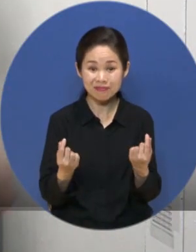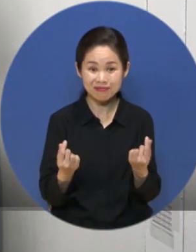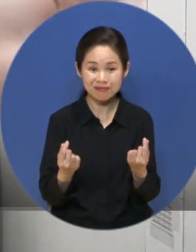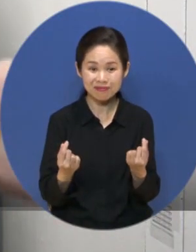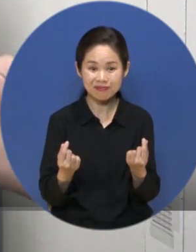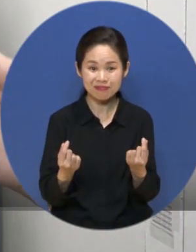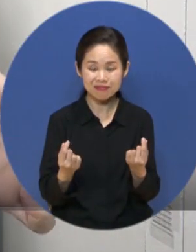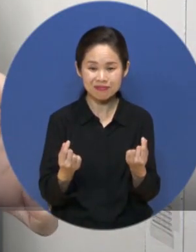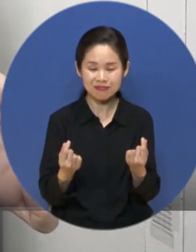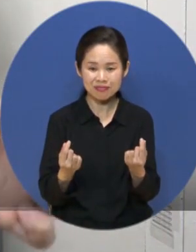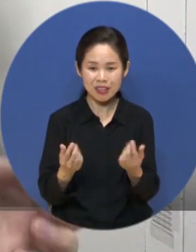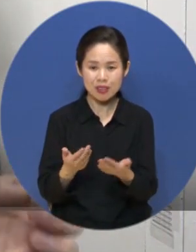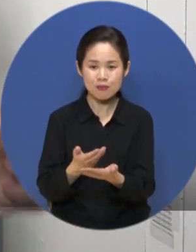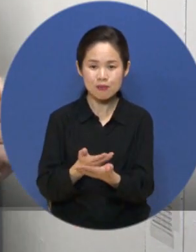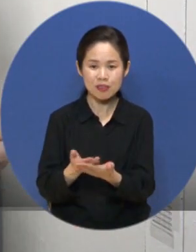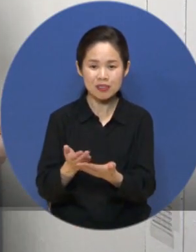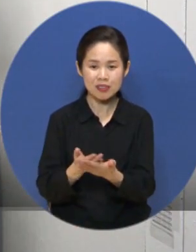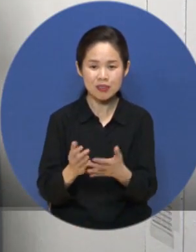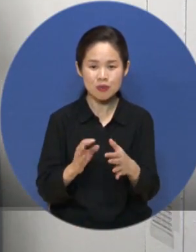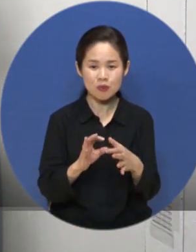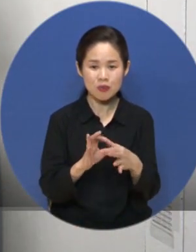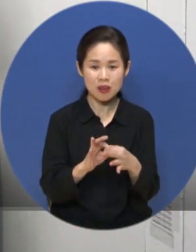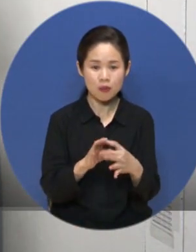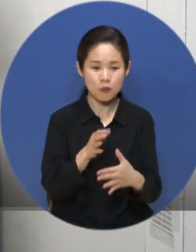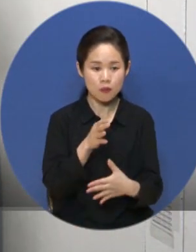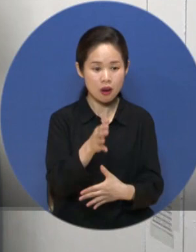관련 학과에